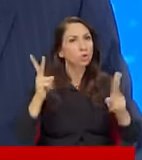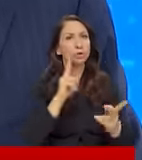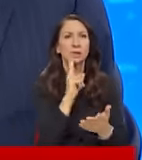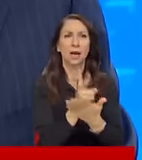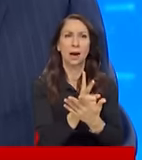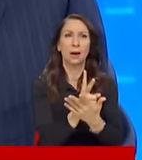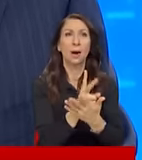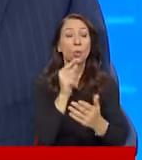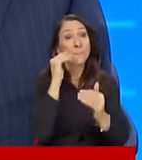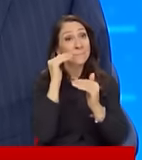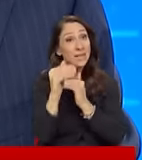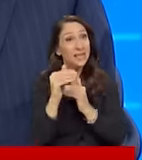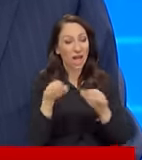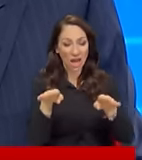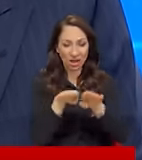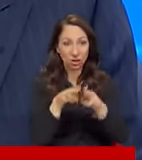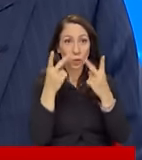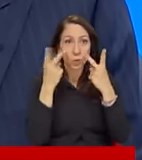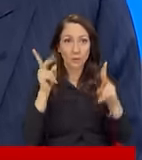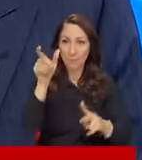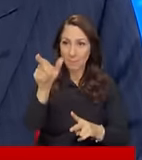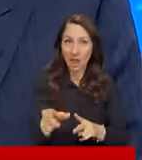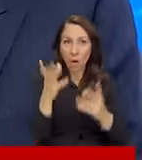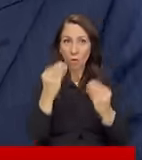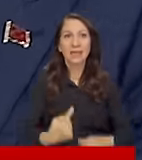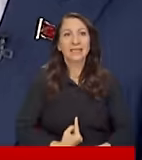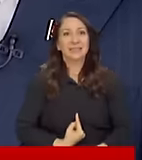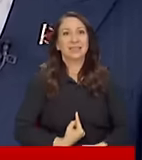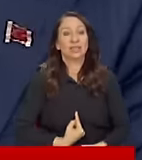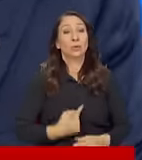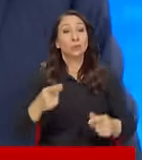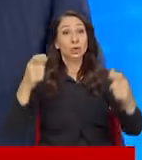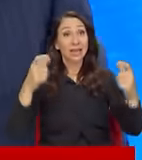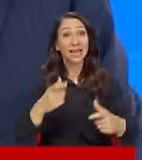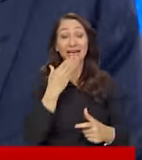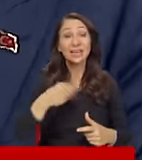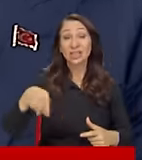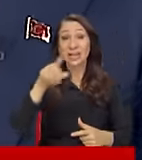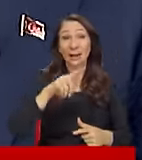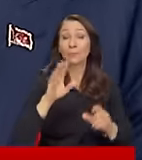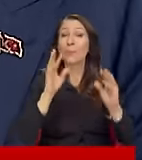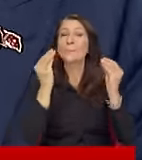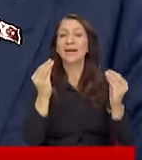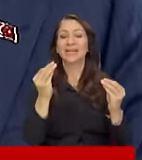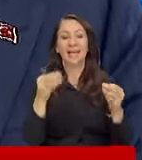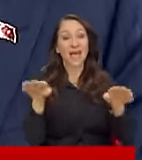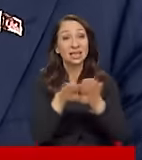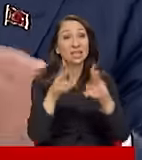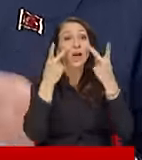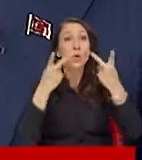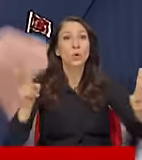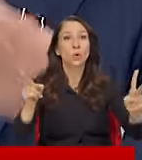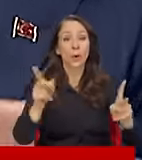iradesiyle bu milletin eşit ve hür bireyi olduğunu hissedeceği, bu şehrin gençleri, bakın, eşit ve hür